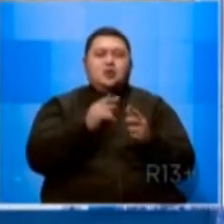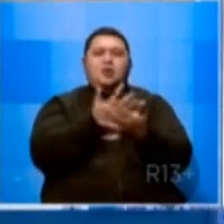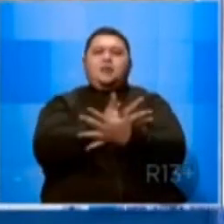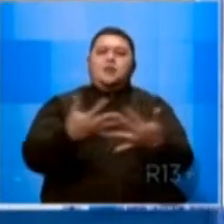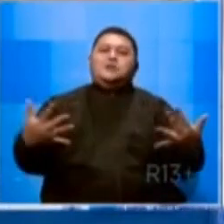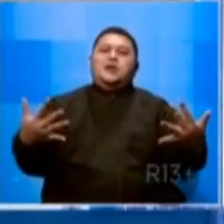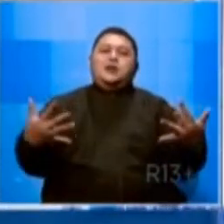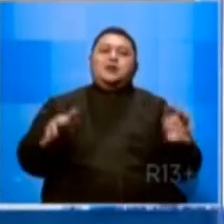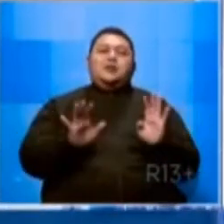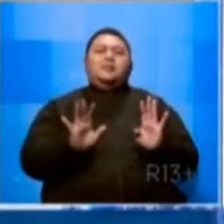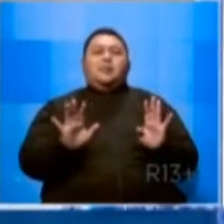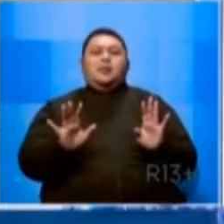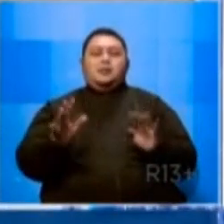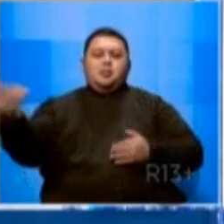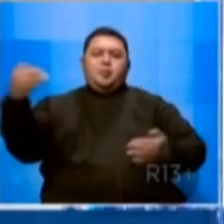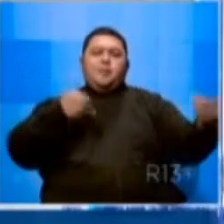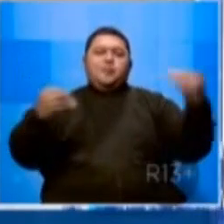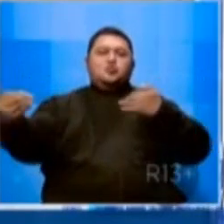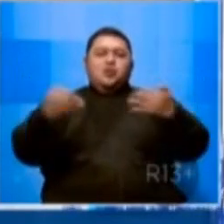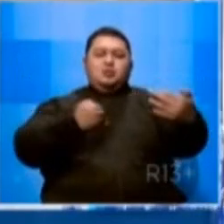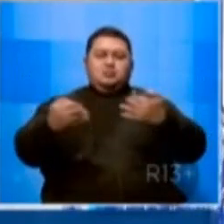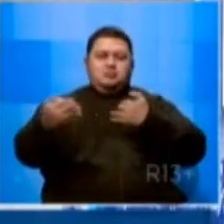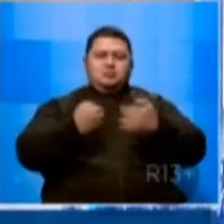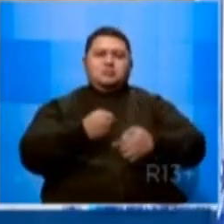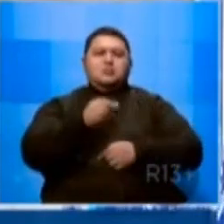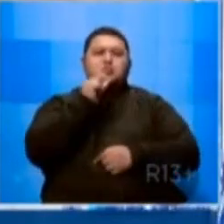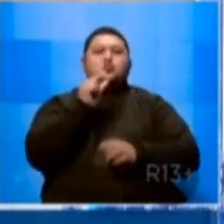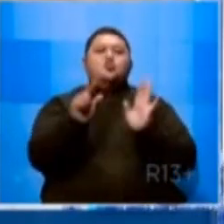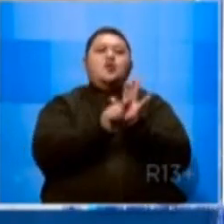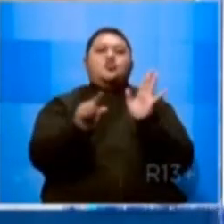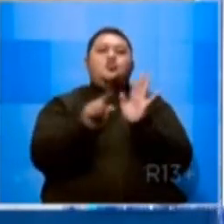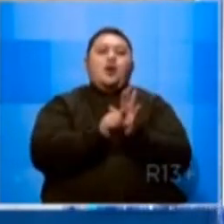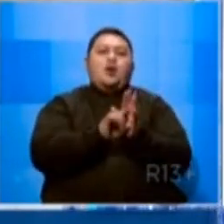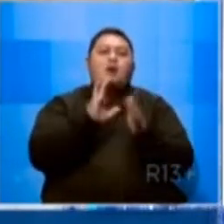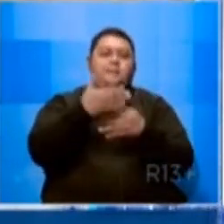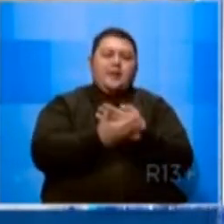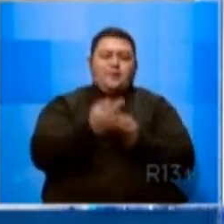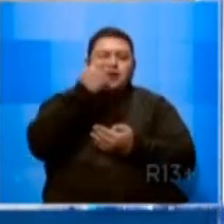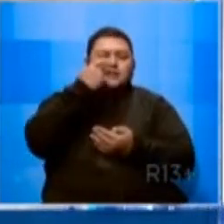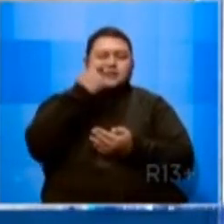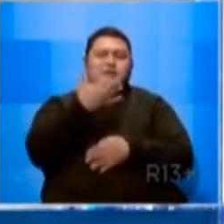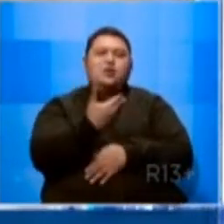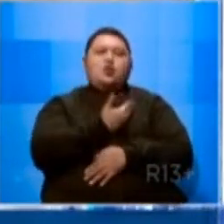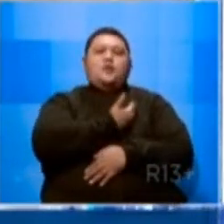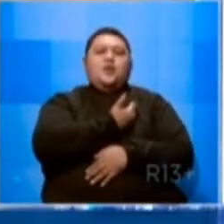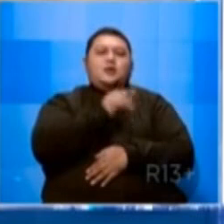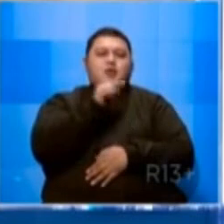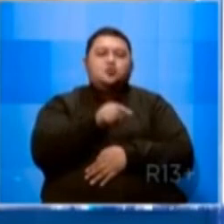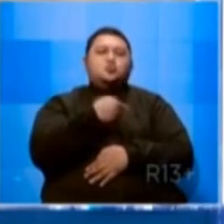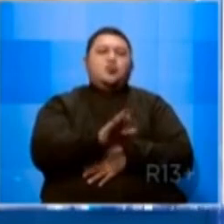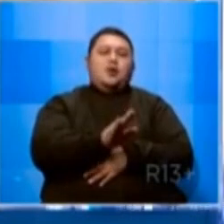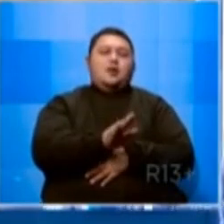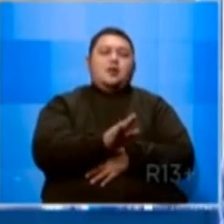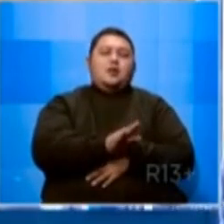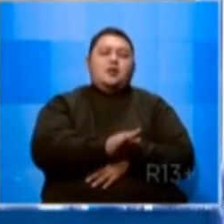banyak memberi masukan kepada kami undang-undang perlindungan saksi dan korban waktu itu sudah